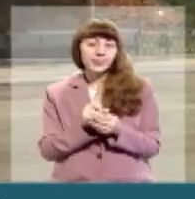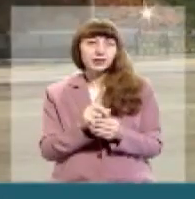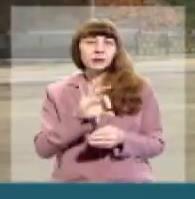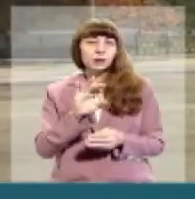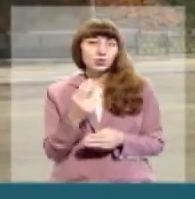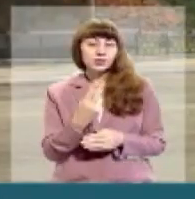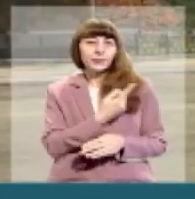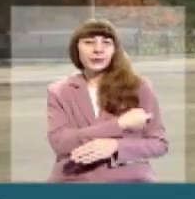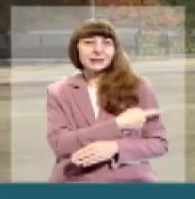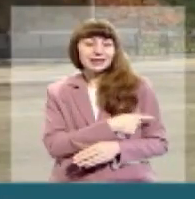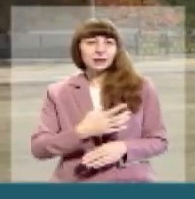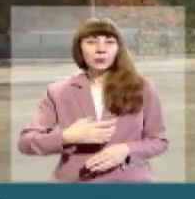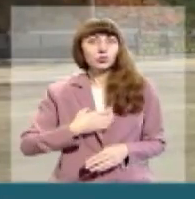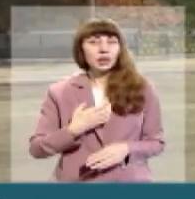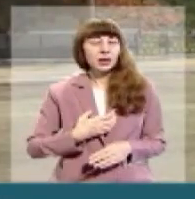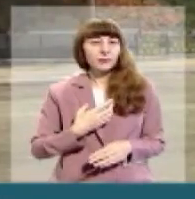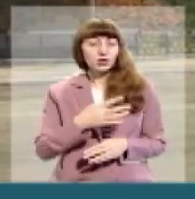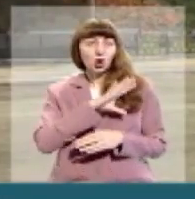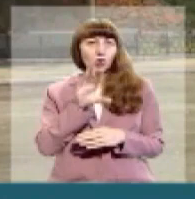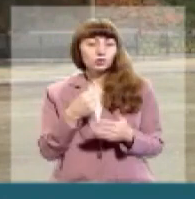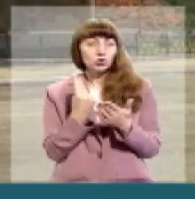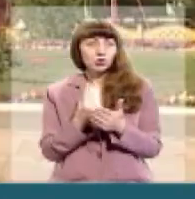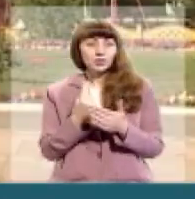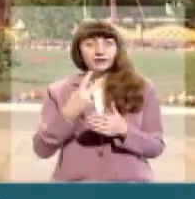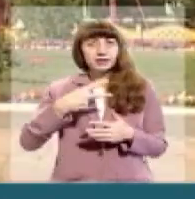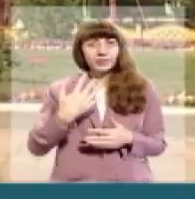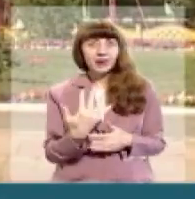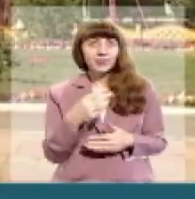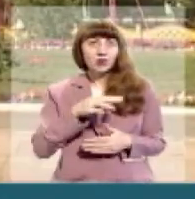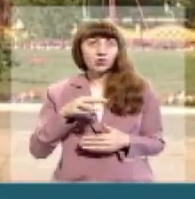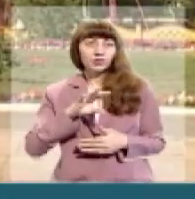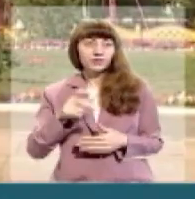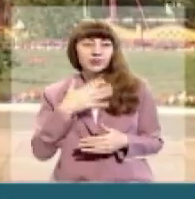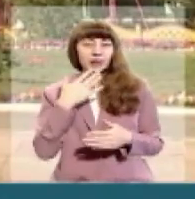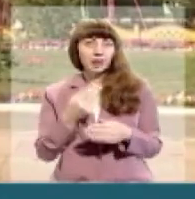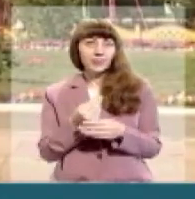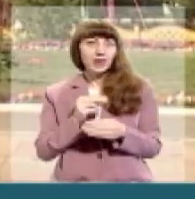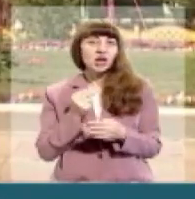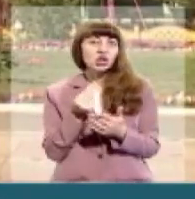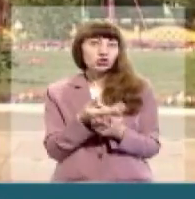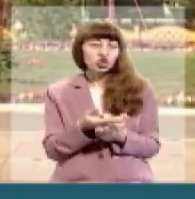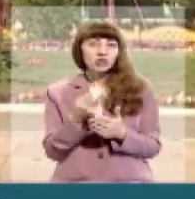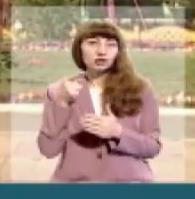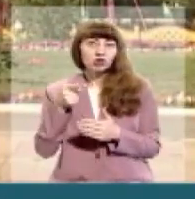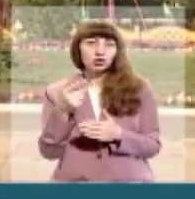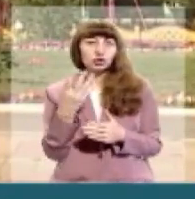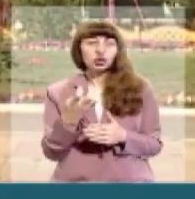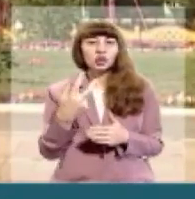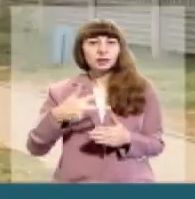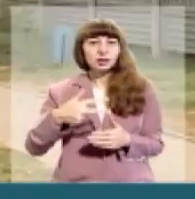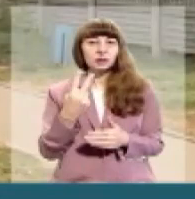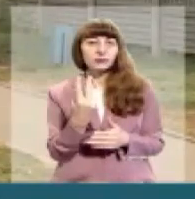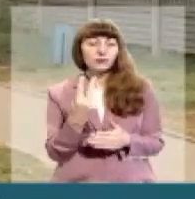жалпы сомасы 25 миллион теңге көлеміндегі міндетті зейнетақы жарналары мен міндетті әлеуметтік медициналық сақтандыру төлемдері